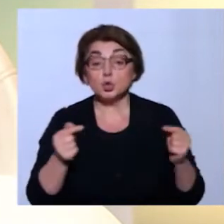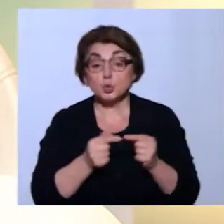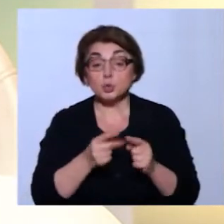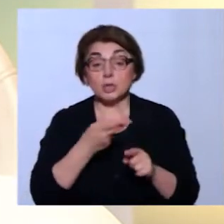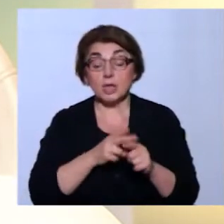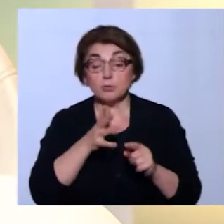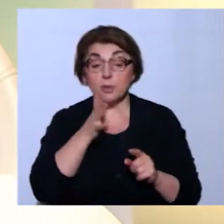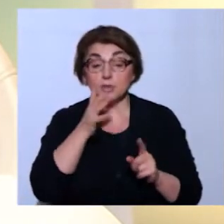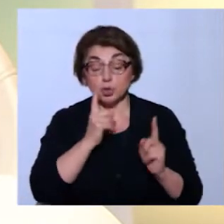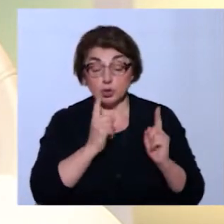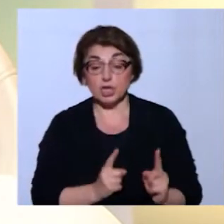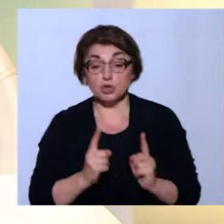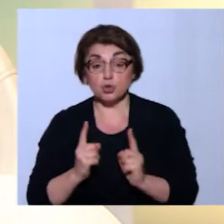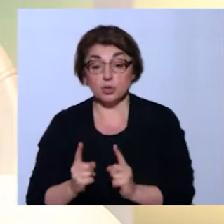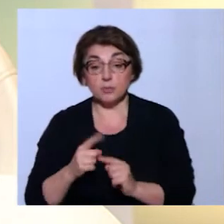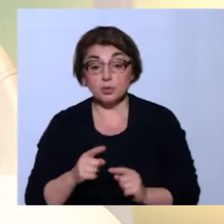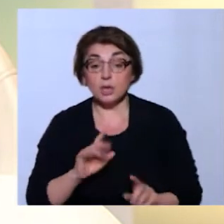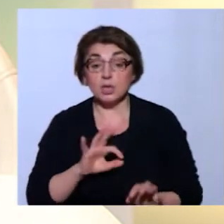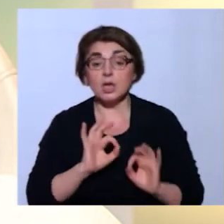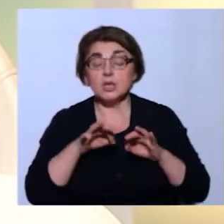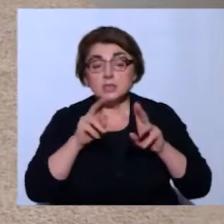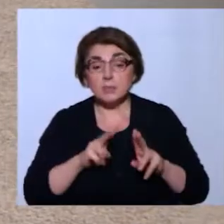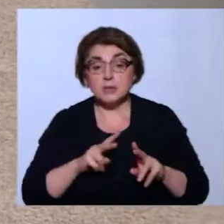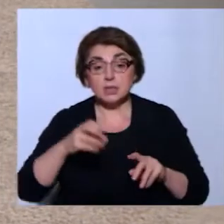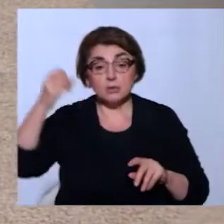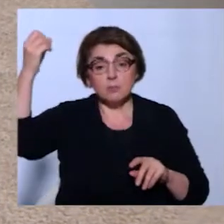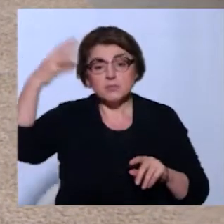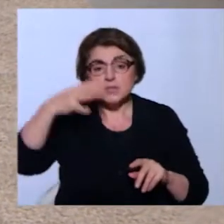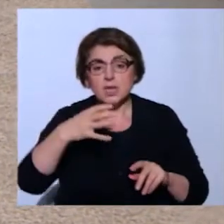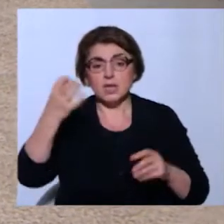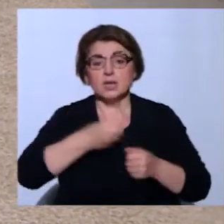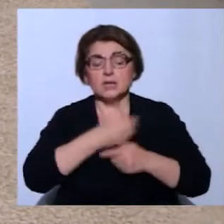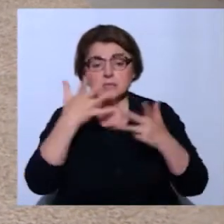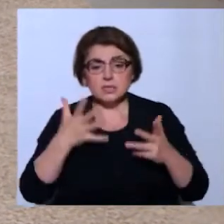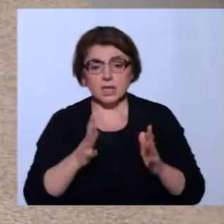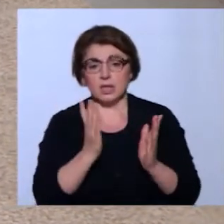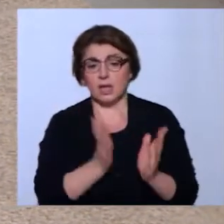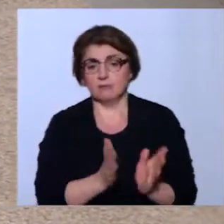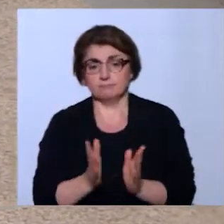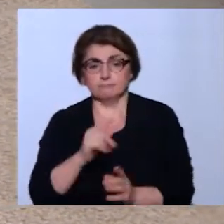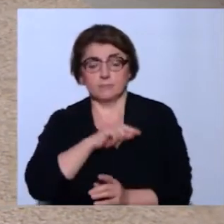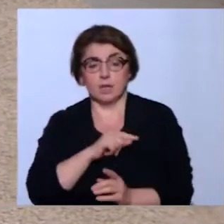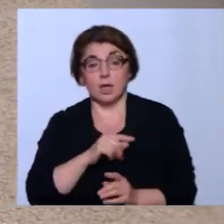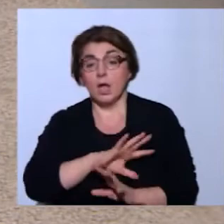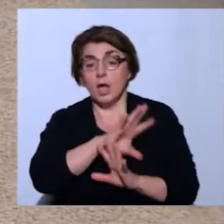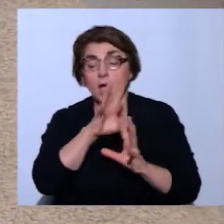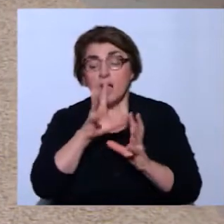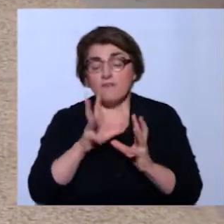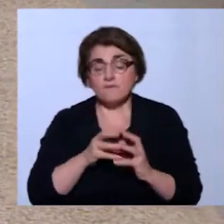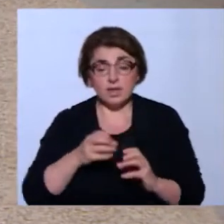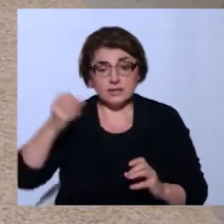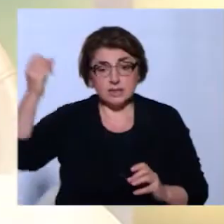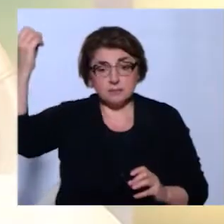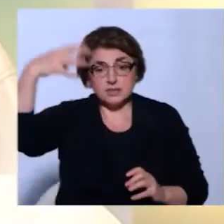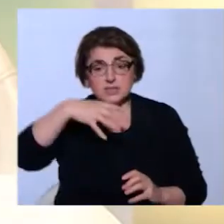გარკვეული რაოდენობის სითბო და სინათლე ახასიათებს თითოეულ მათგანს. ყველაზე მზის ენერგიით, მზის სითბოთი